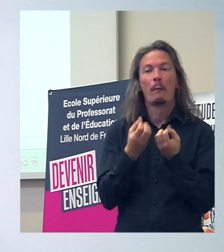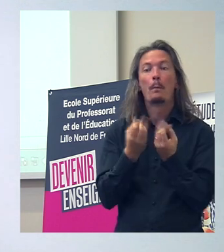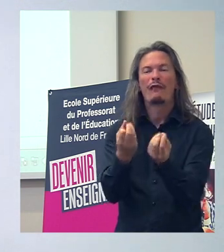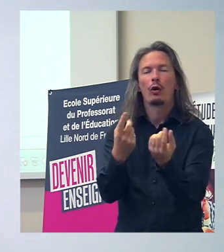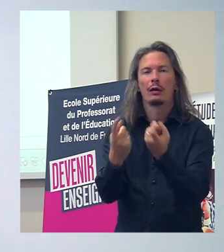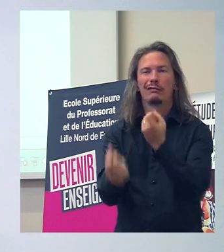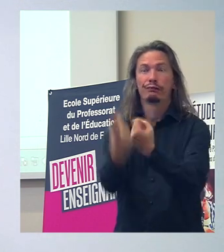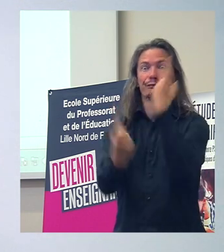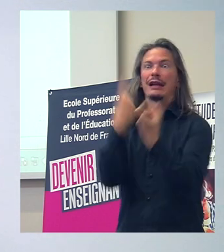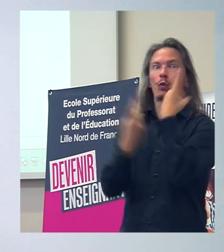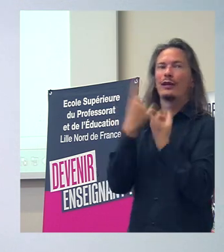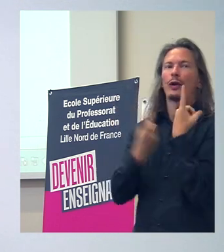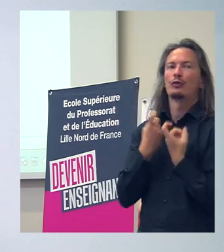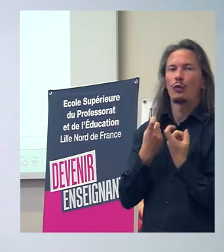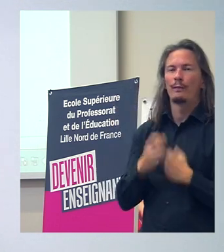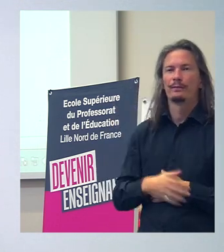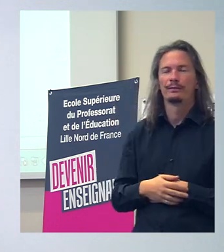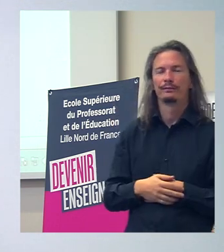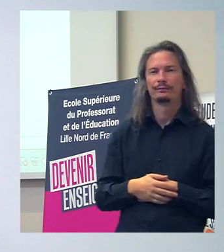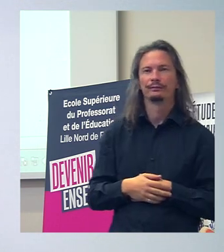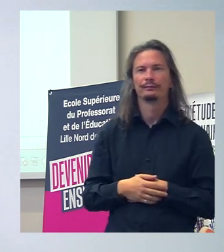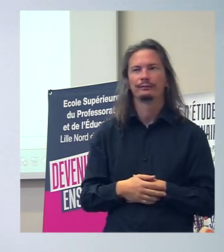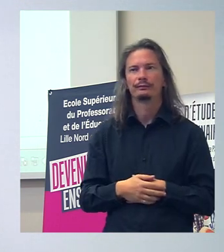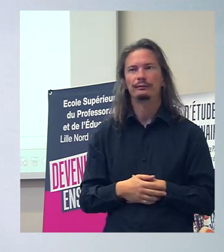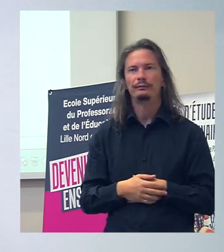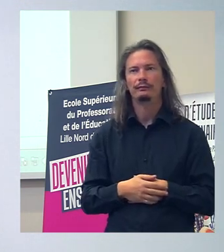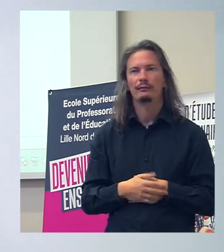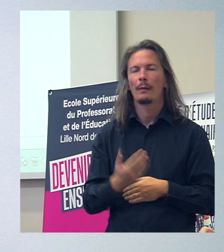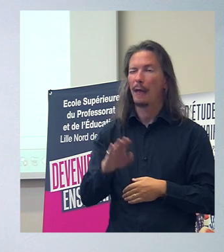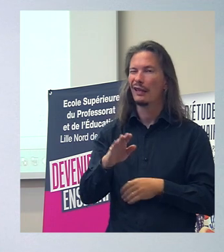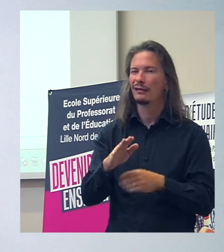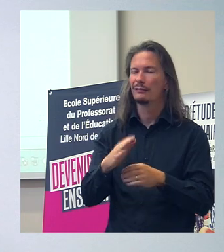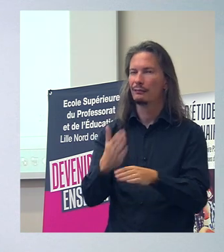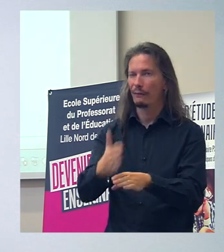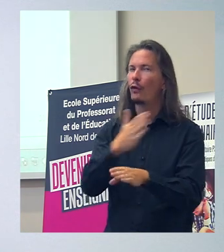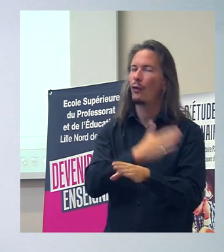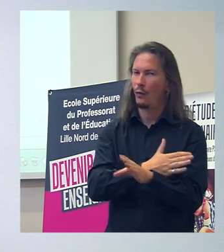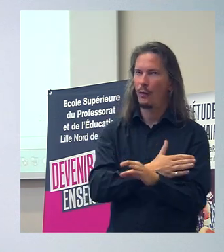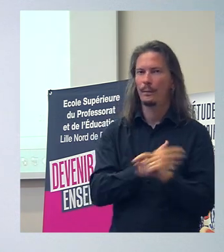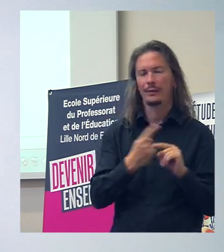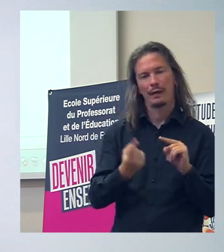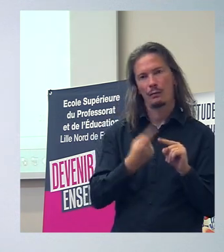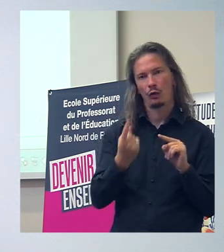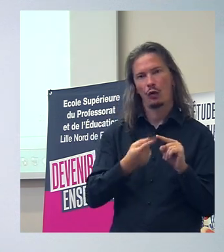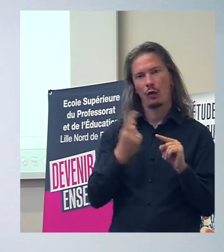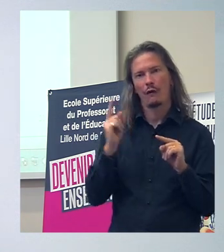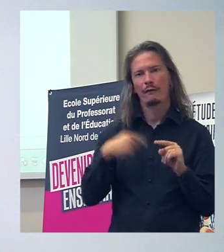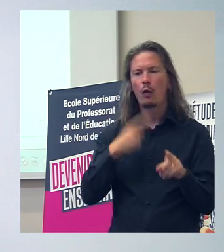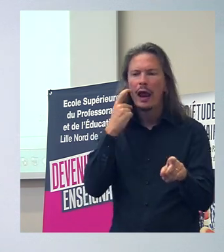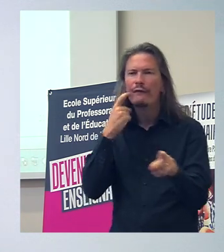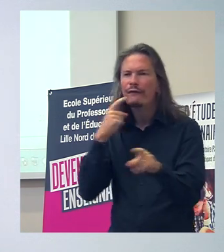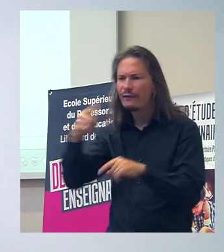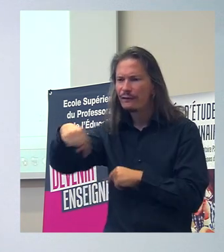questions. Je vais y arriver. Mais avant cela, il est très important de faire vérifier auprès des